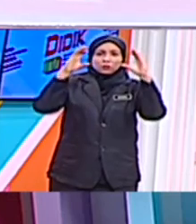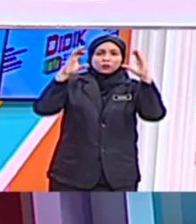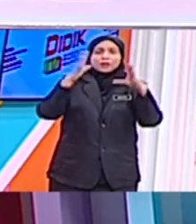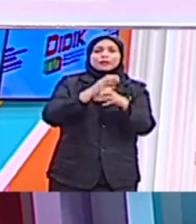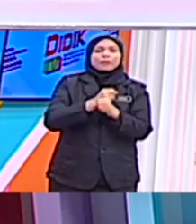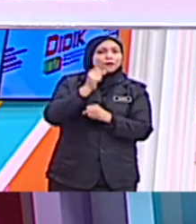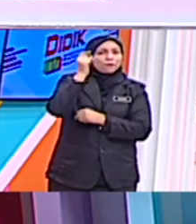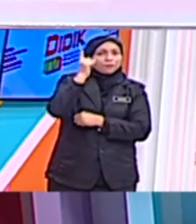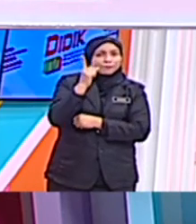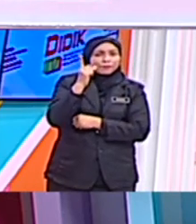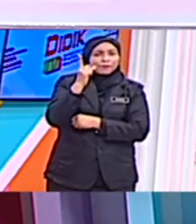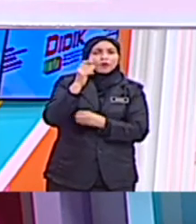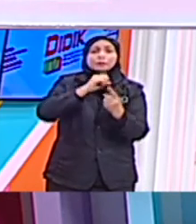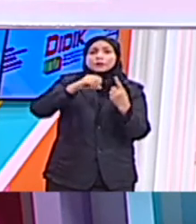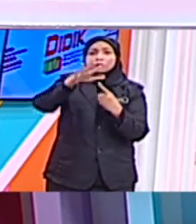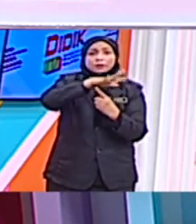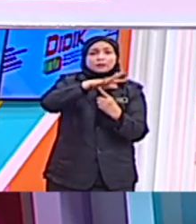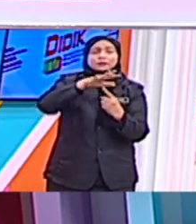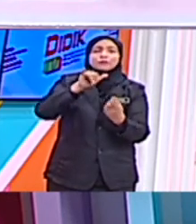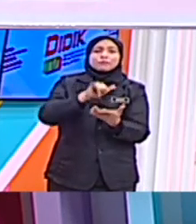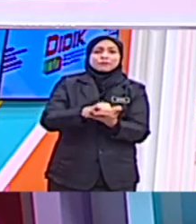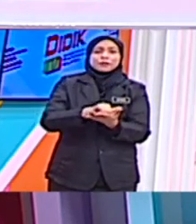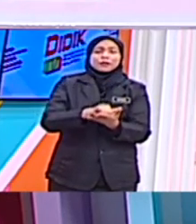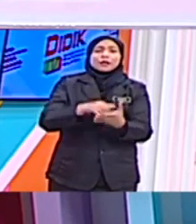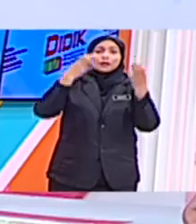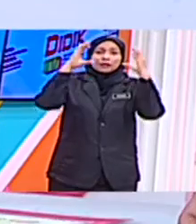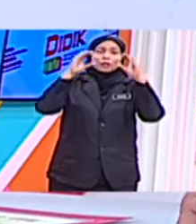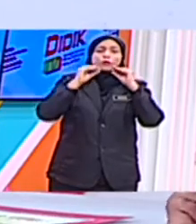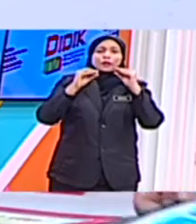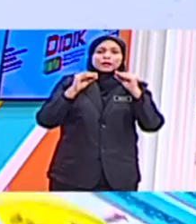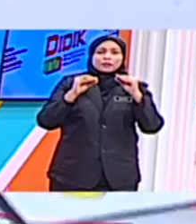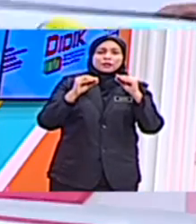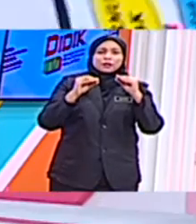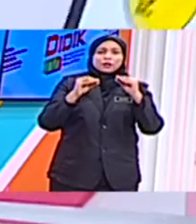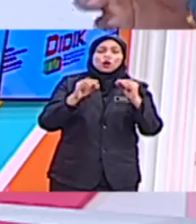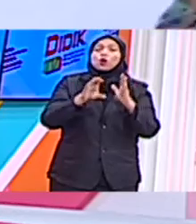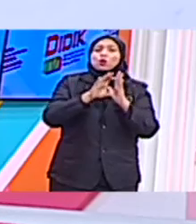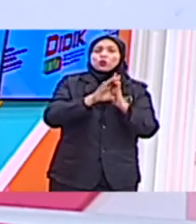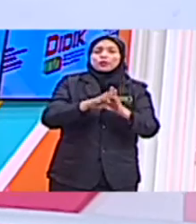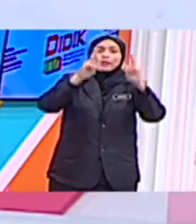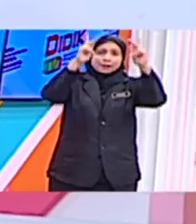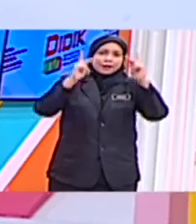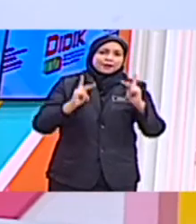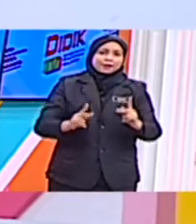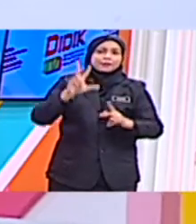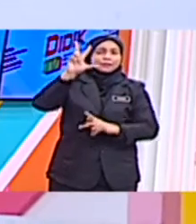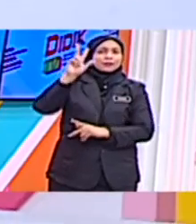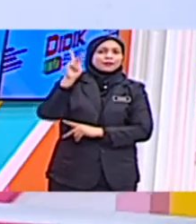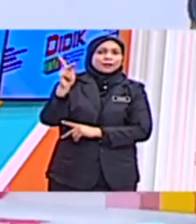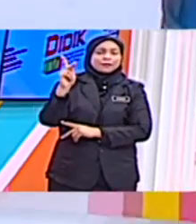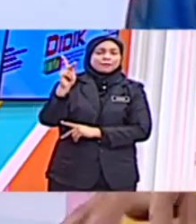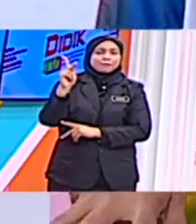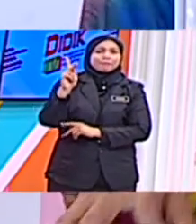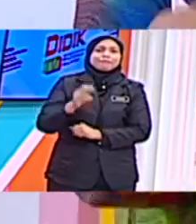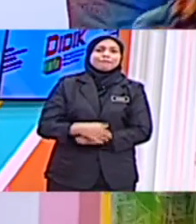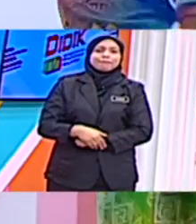dapat fahamkan situasi tersebut juga lah. Selalunya cikgu ajar menggunakan formula 3K untuk sentuhan tidak selamat ni. Okey,